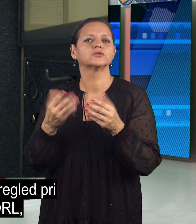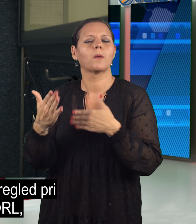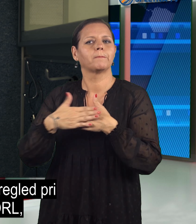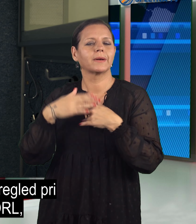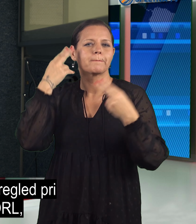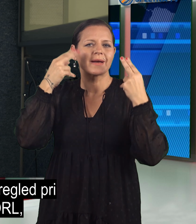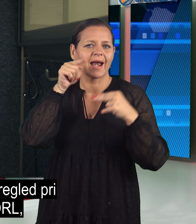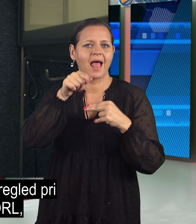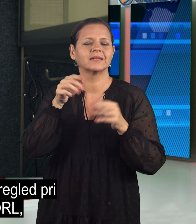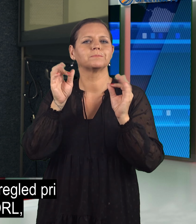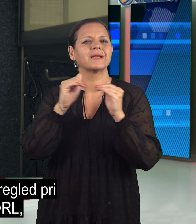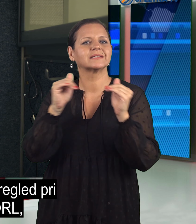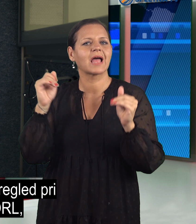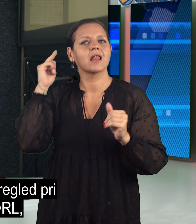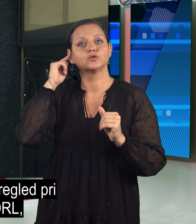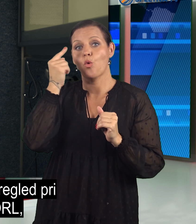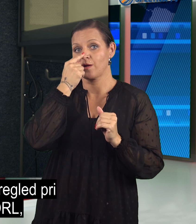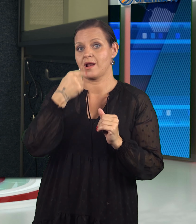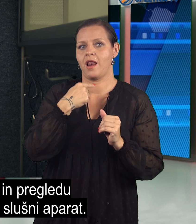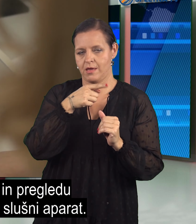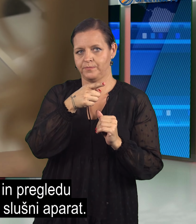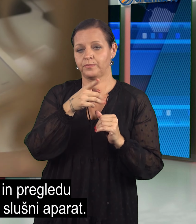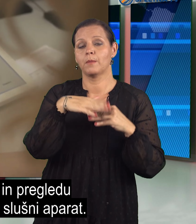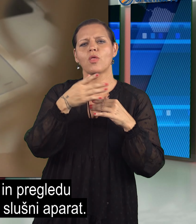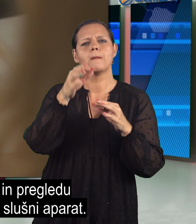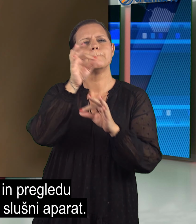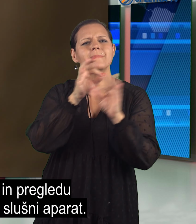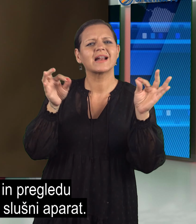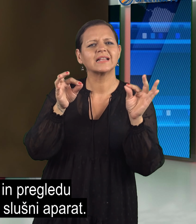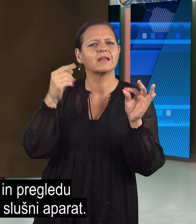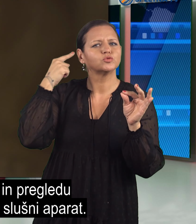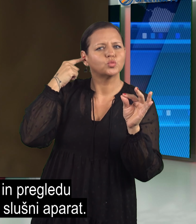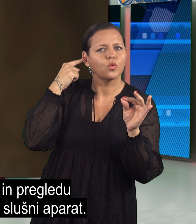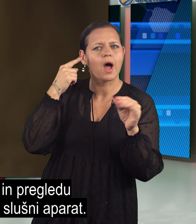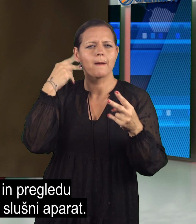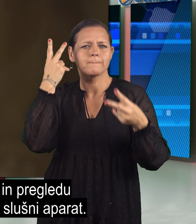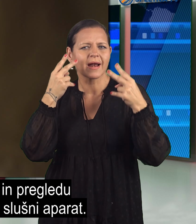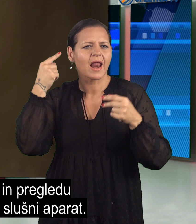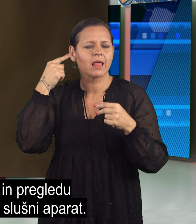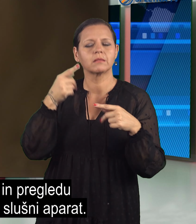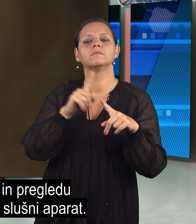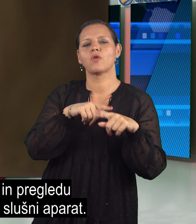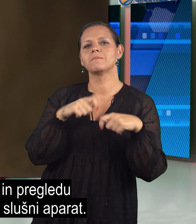pri specialistu ORL, ki po meritvah sluha in pregledu izda